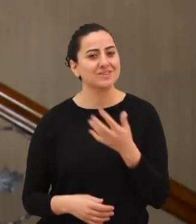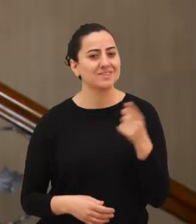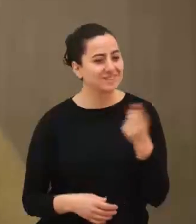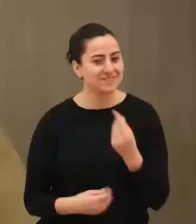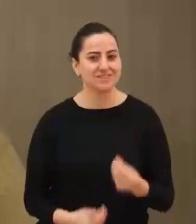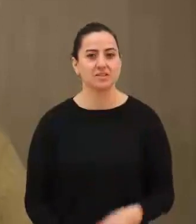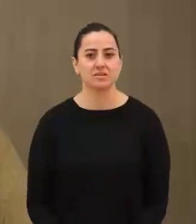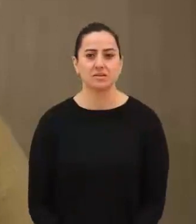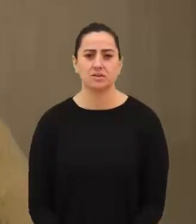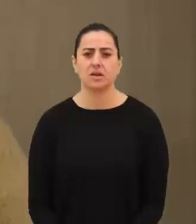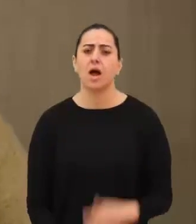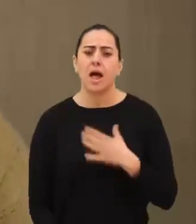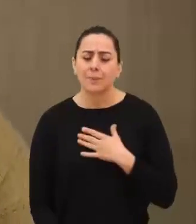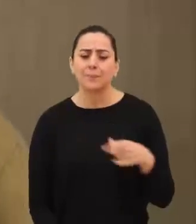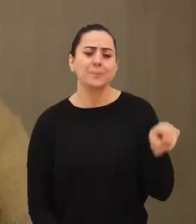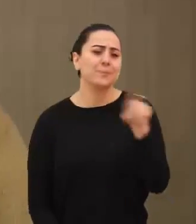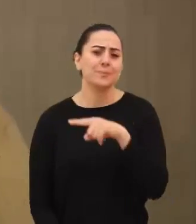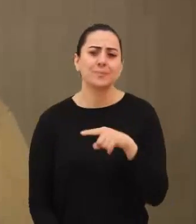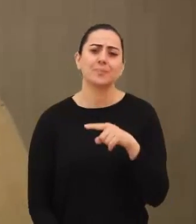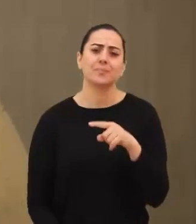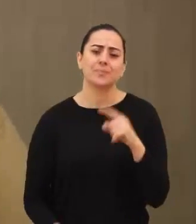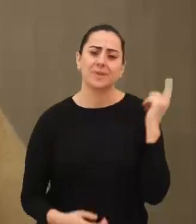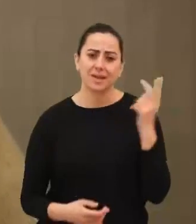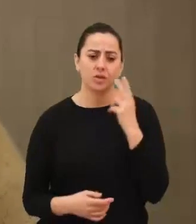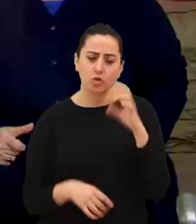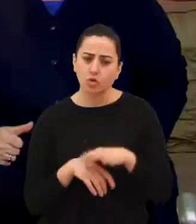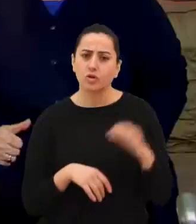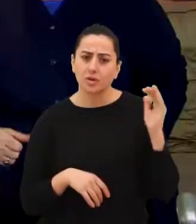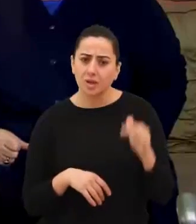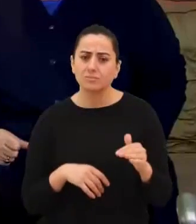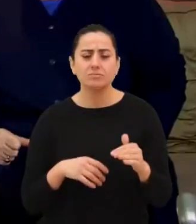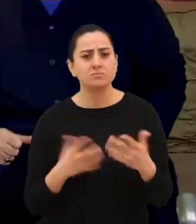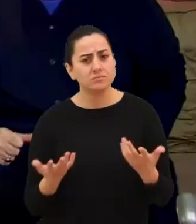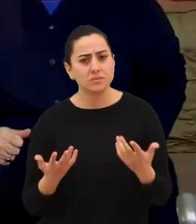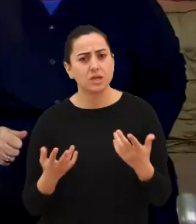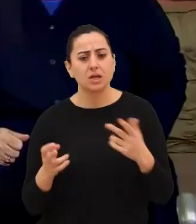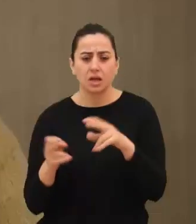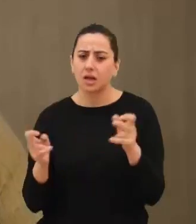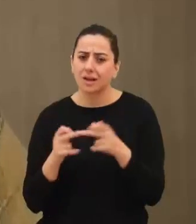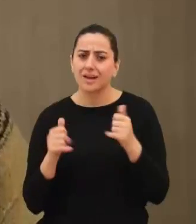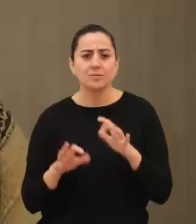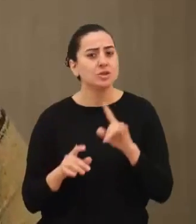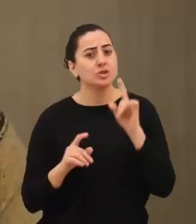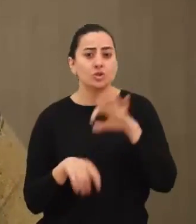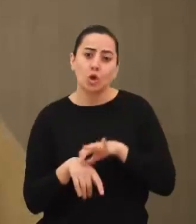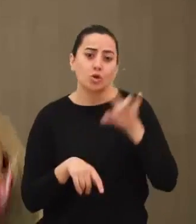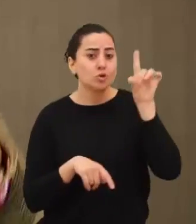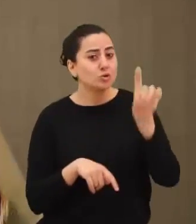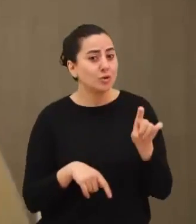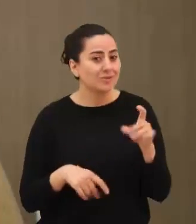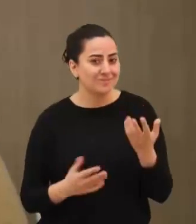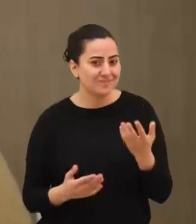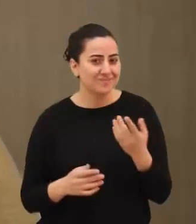necesiniz? Hanımlar, şimdi hazır doktorumuz gelmişken acaba biz doktorumuza bir danışsak mı?